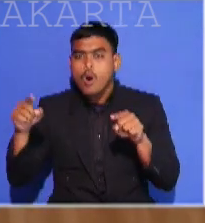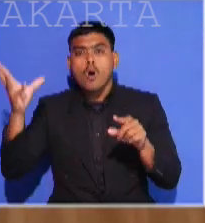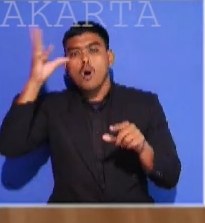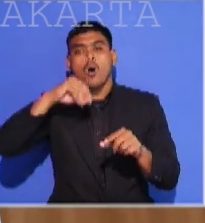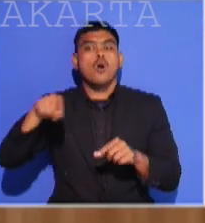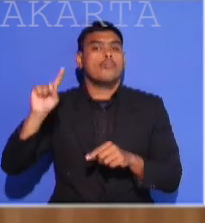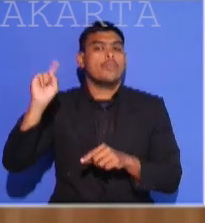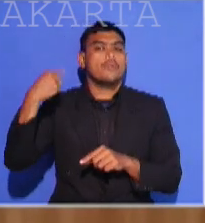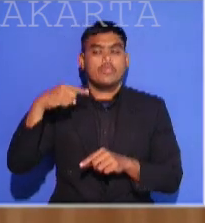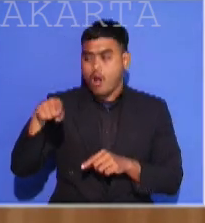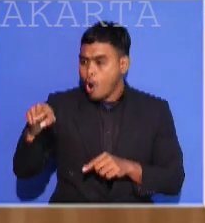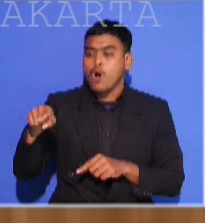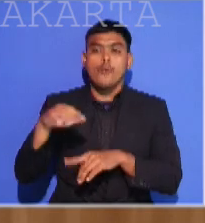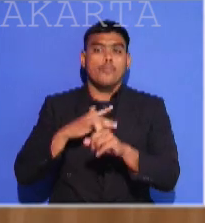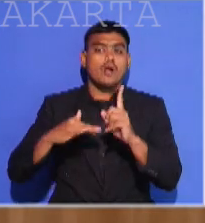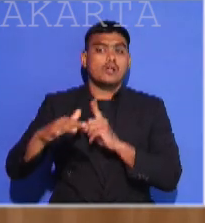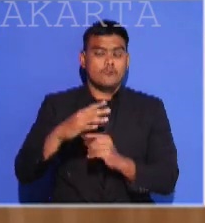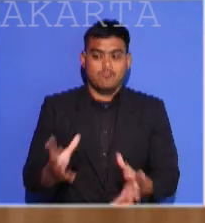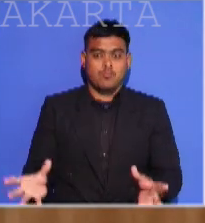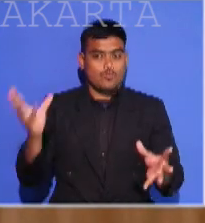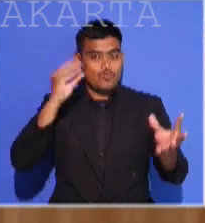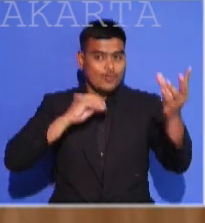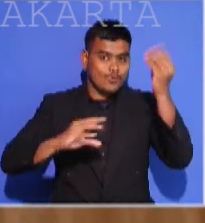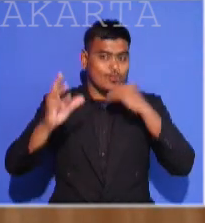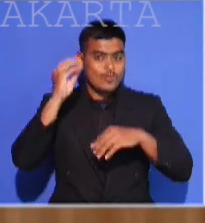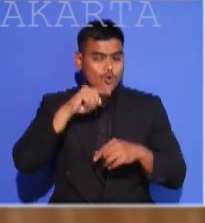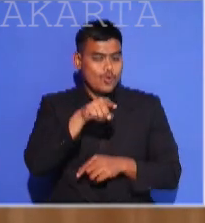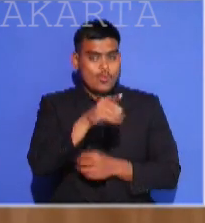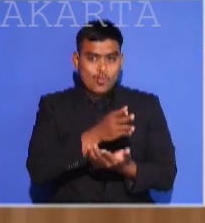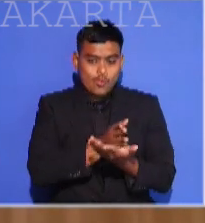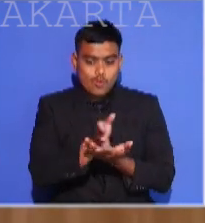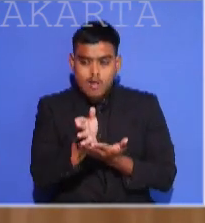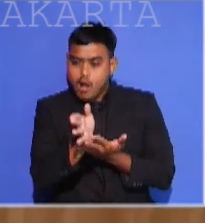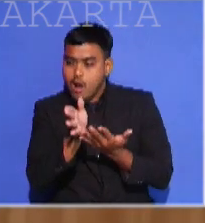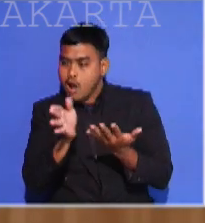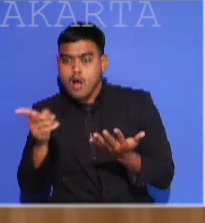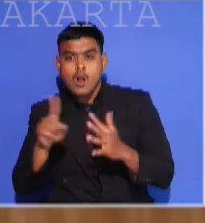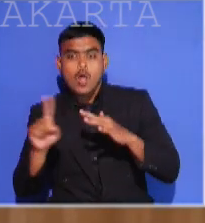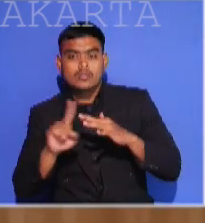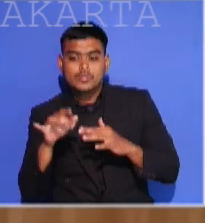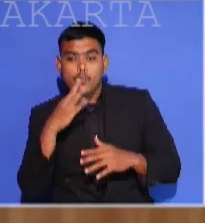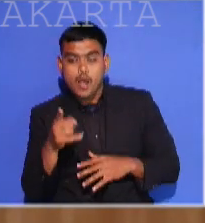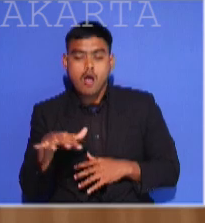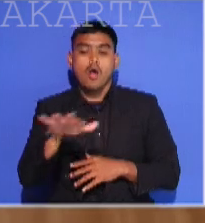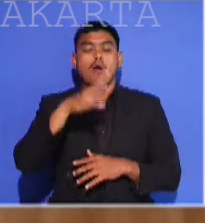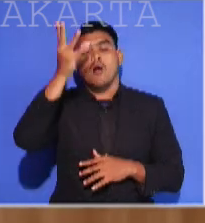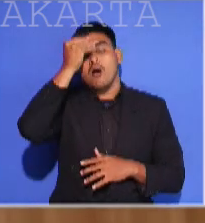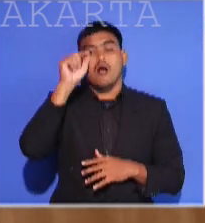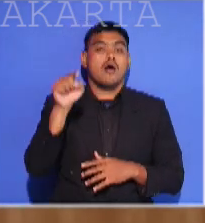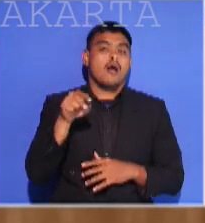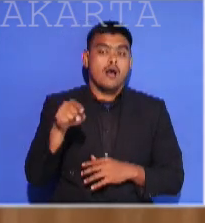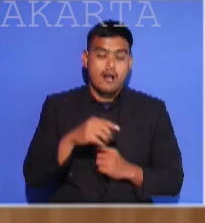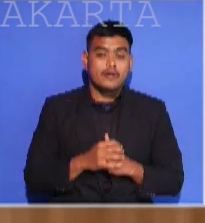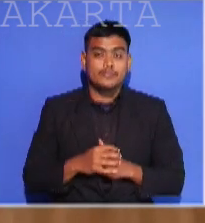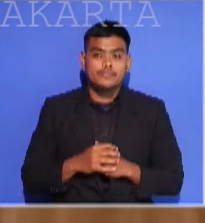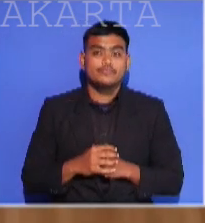kota itu harus paham dan tahu mengenali lingkungannya mengenai potensi bahayanya seperti itu pak